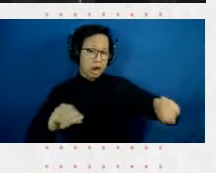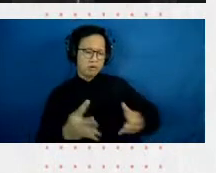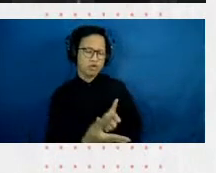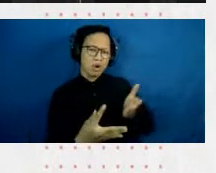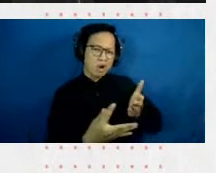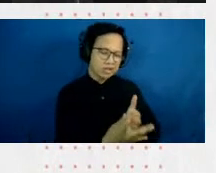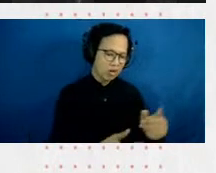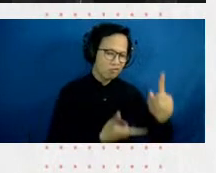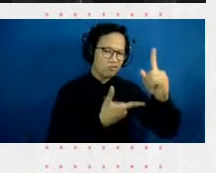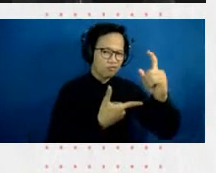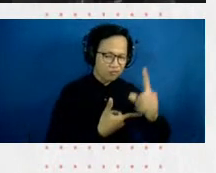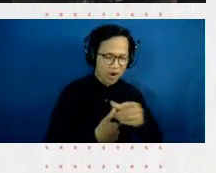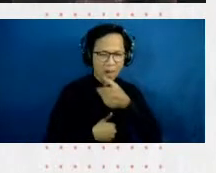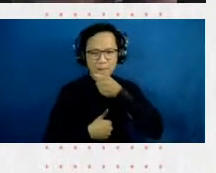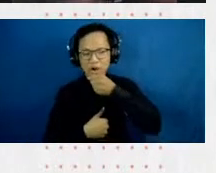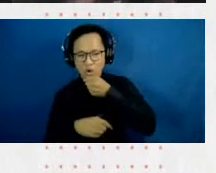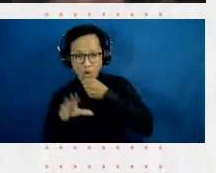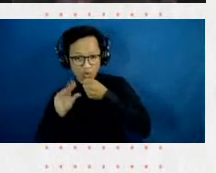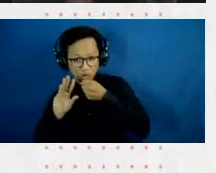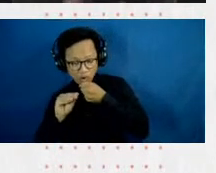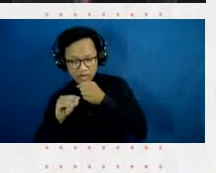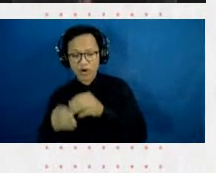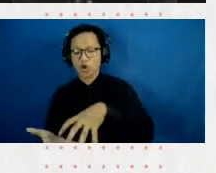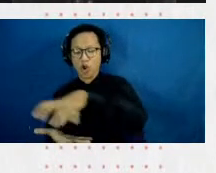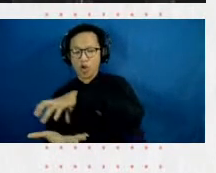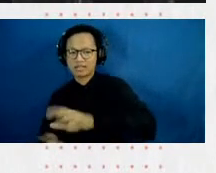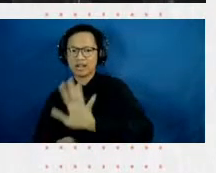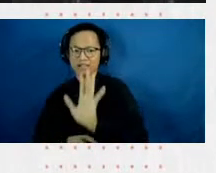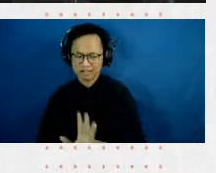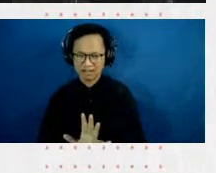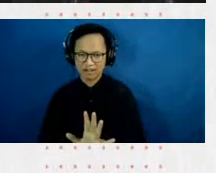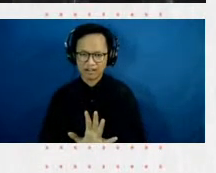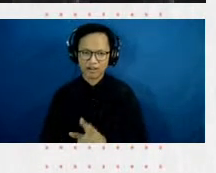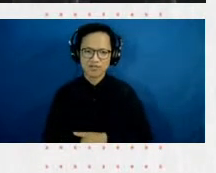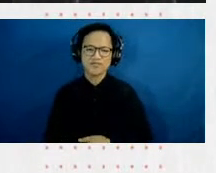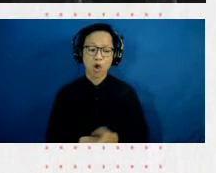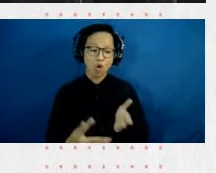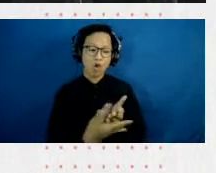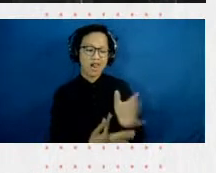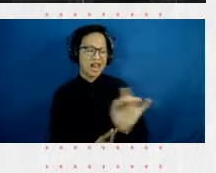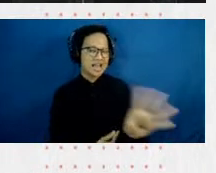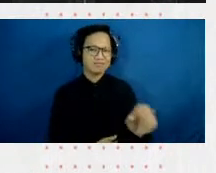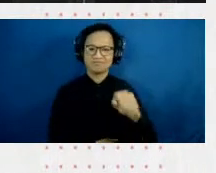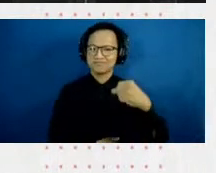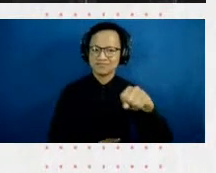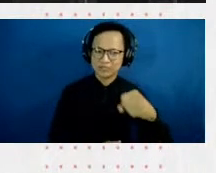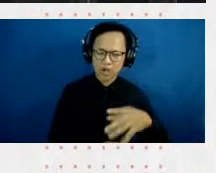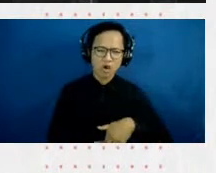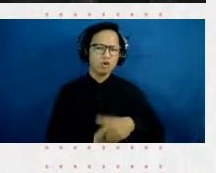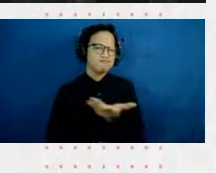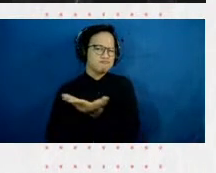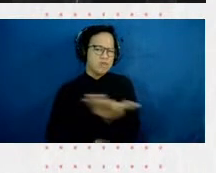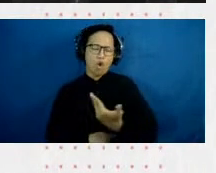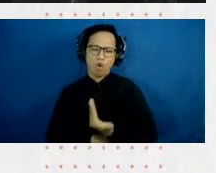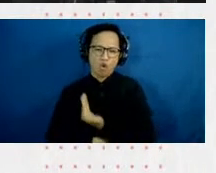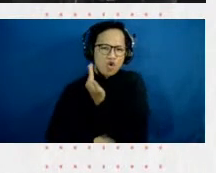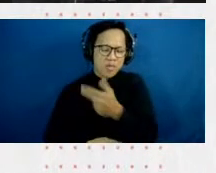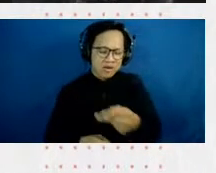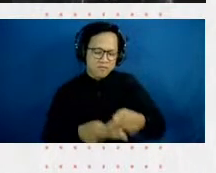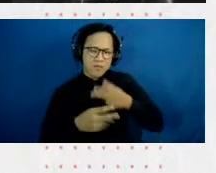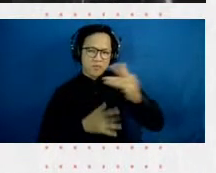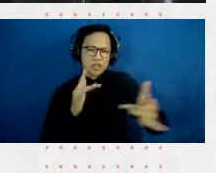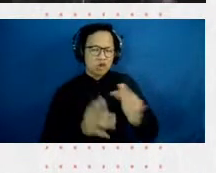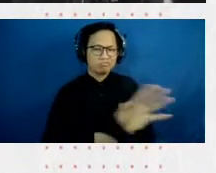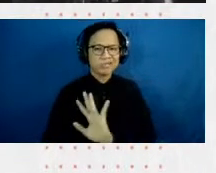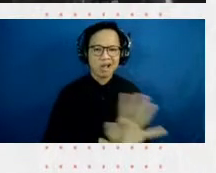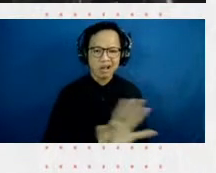kontak nih teman-teman BWI. Boleh langsung diingat-ingat aja nih supaya nanti kita nggak lagi jadi korban pinjol-pinjol yang meresahkan itu ya Kak ya. Yang ternyata